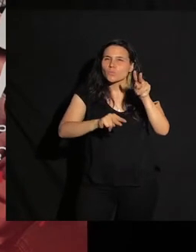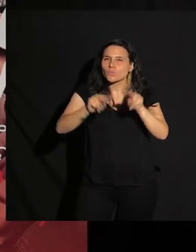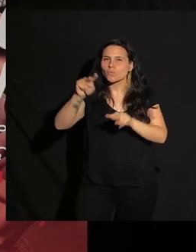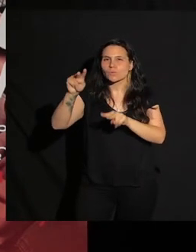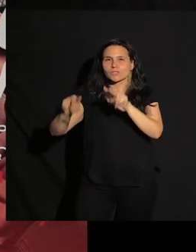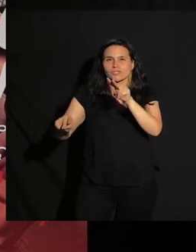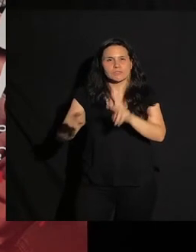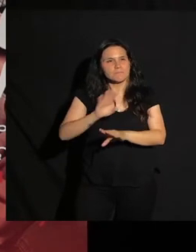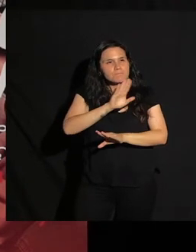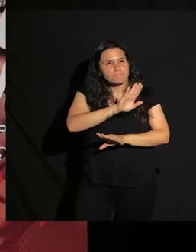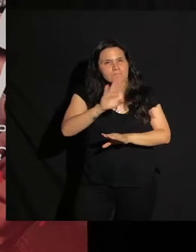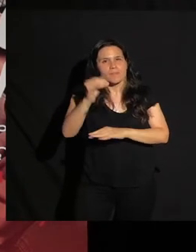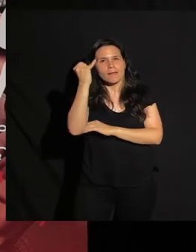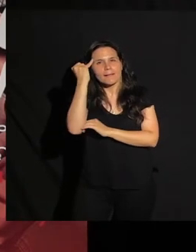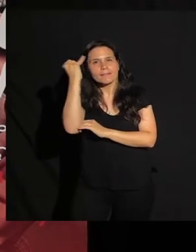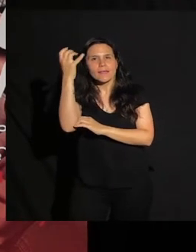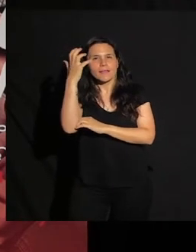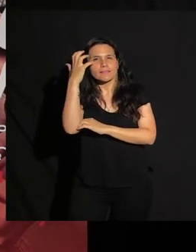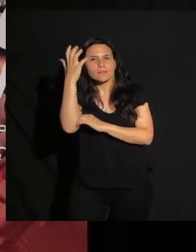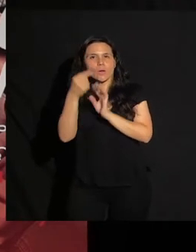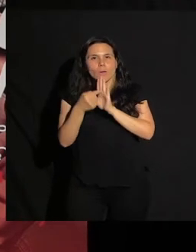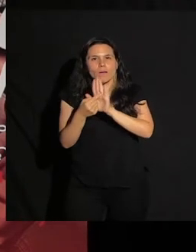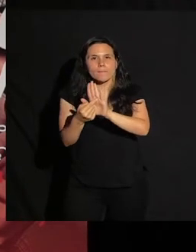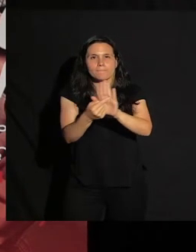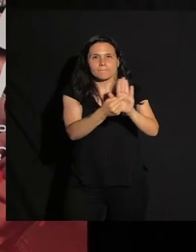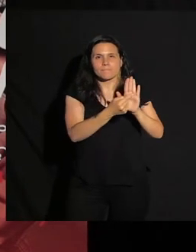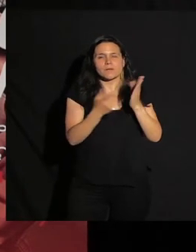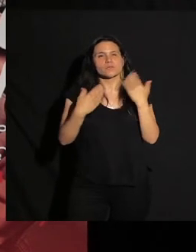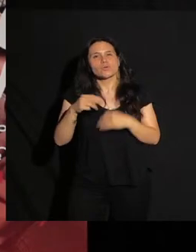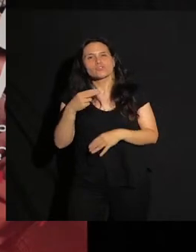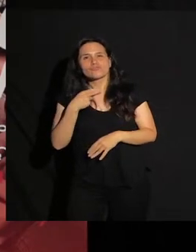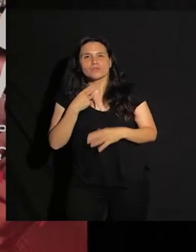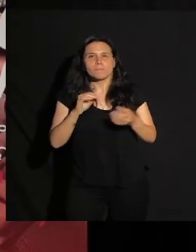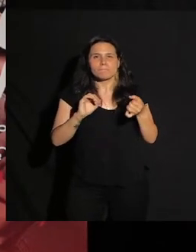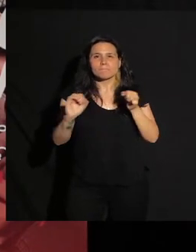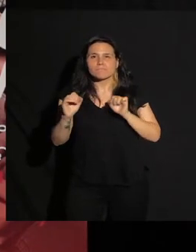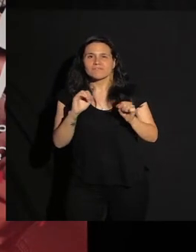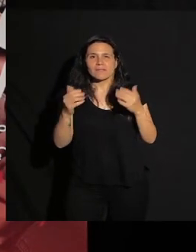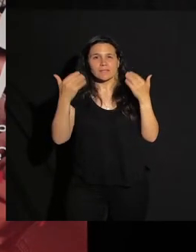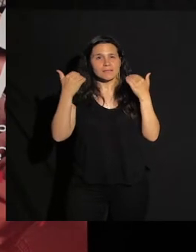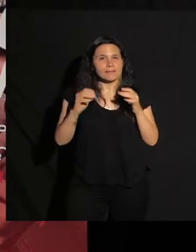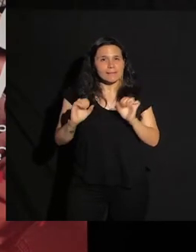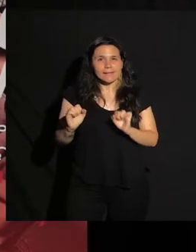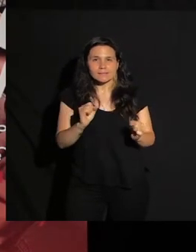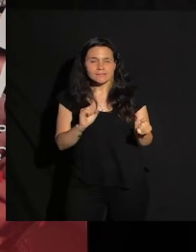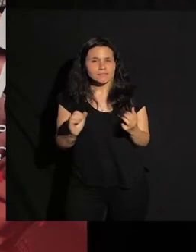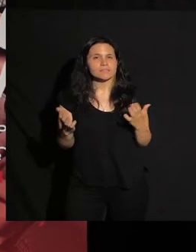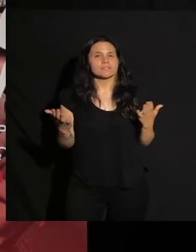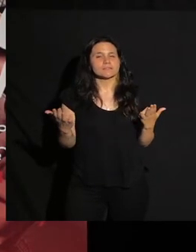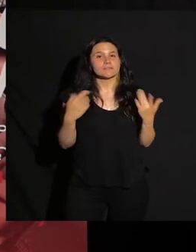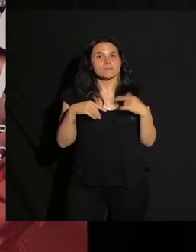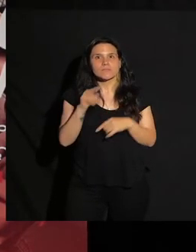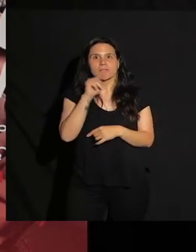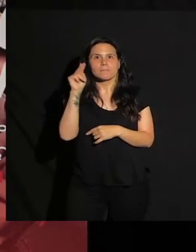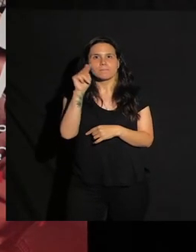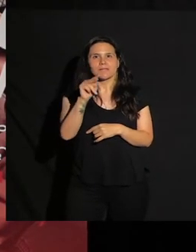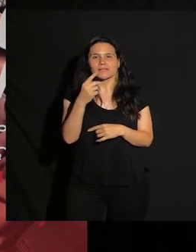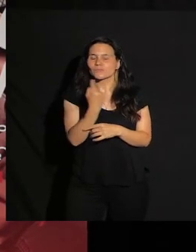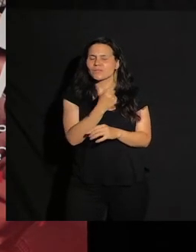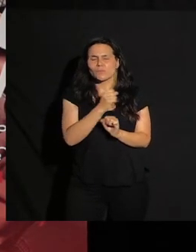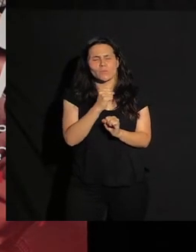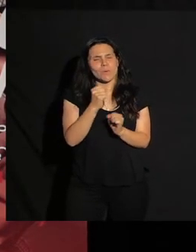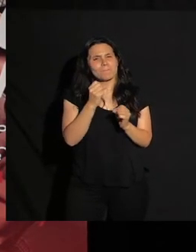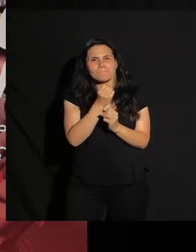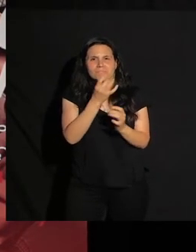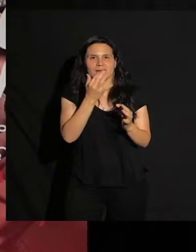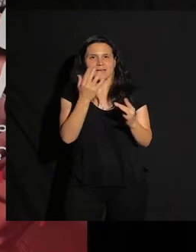ihre Träume hier ausdrücken. Durch ihre Gesten, durch ihre Stimmen, ihre Bewegungen, ihre Blicke und das mit einer riesigen Begeisterung, die